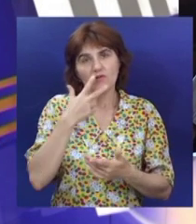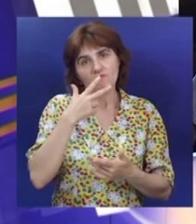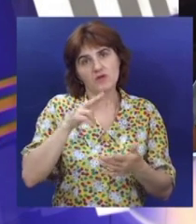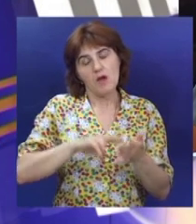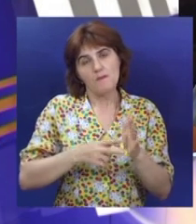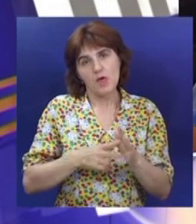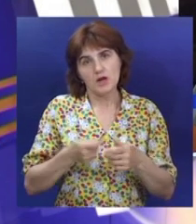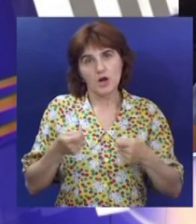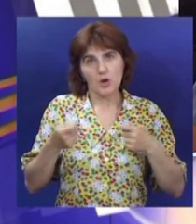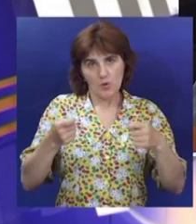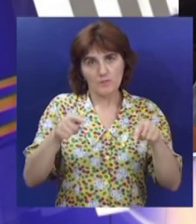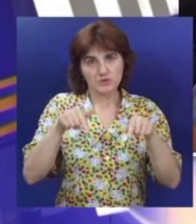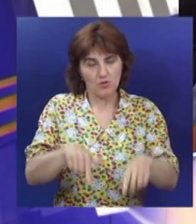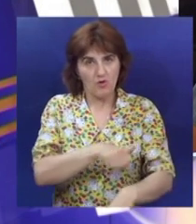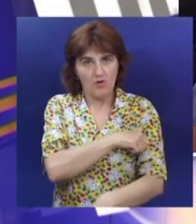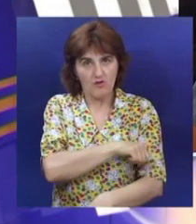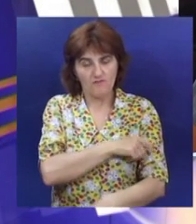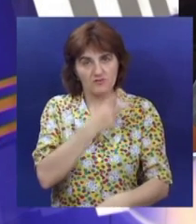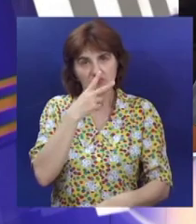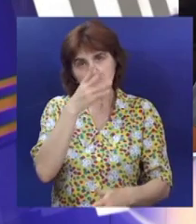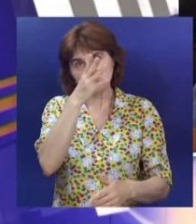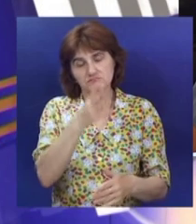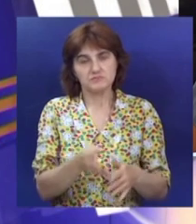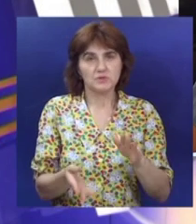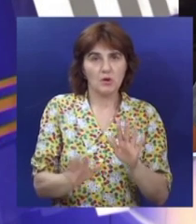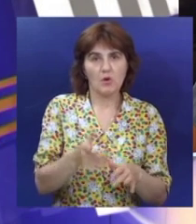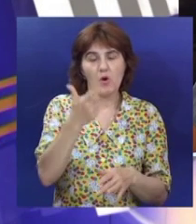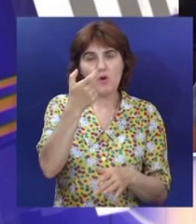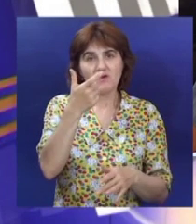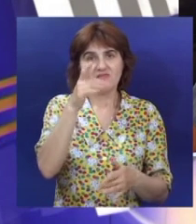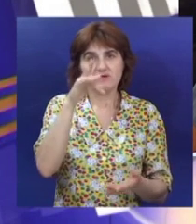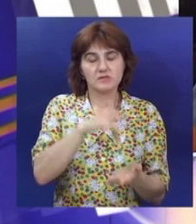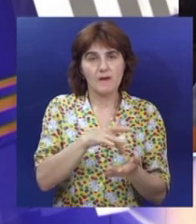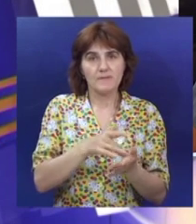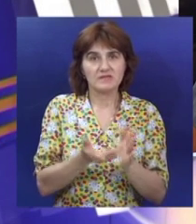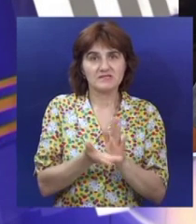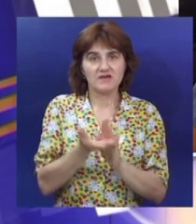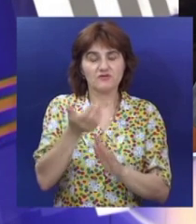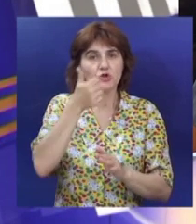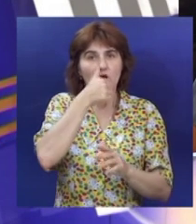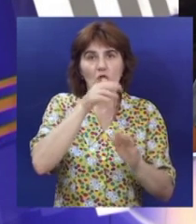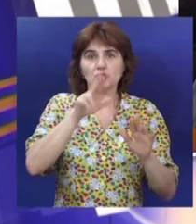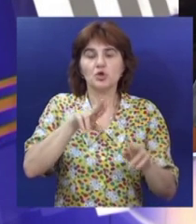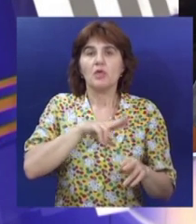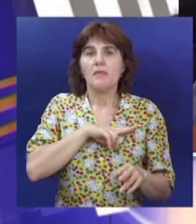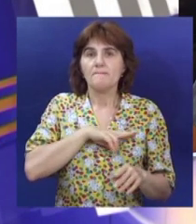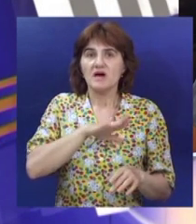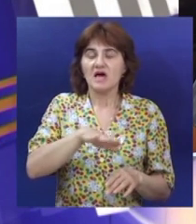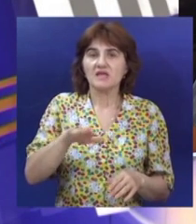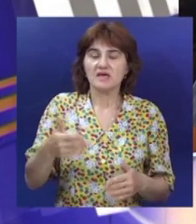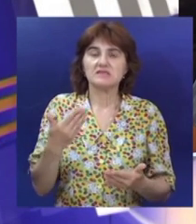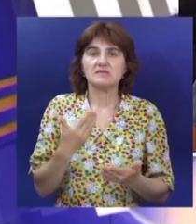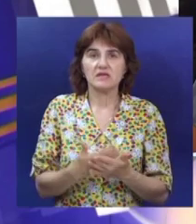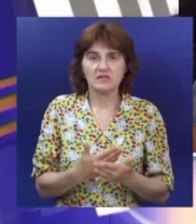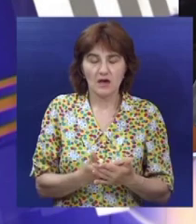prilikom planiranja upisa u ovu školsku godinu predviđeno nekih 200 mesta više nego što ima maturanata i zbog toga